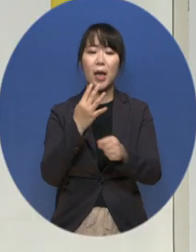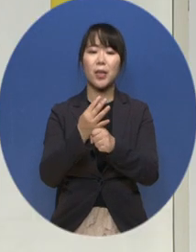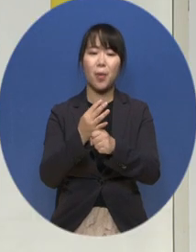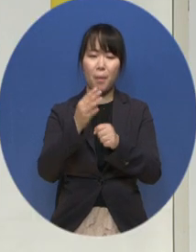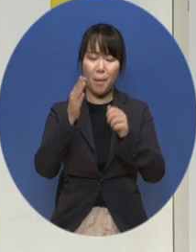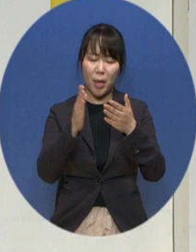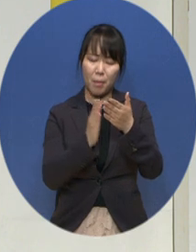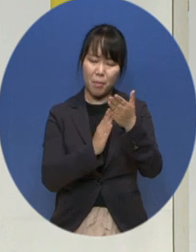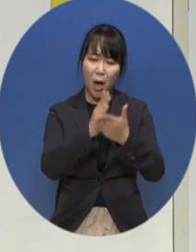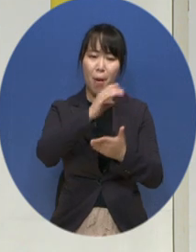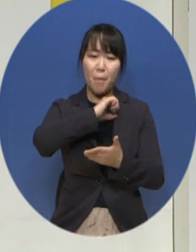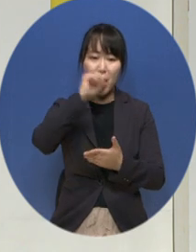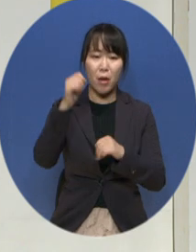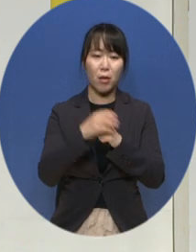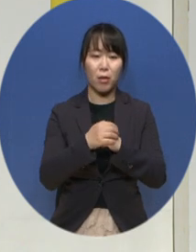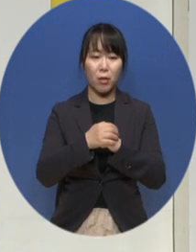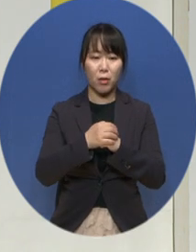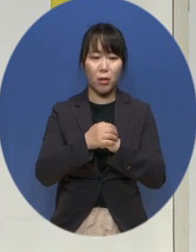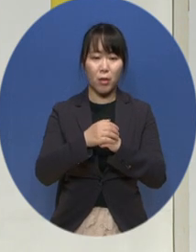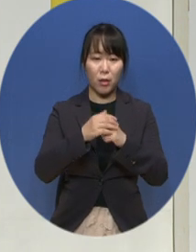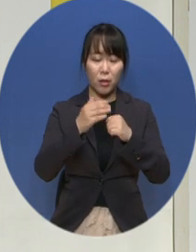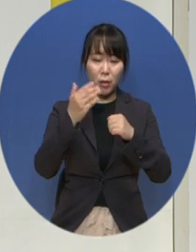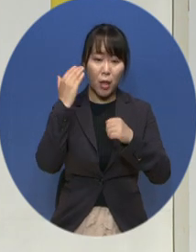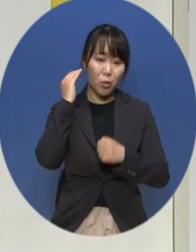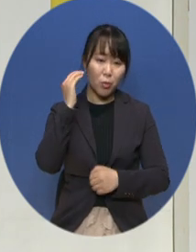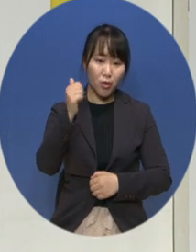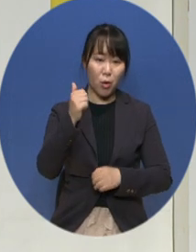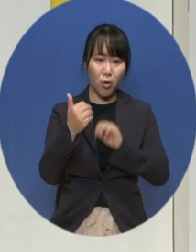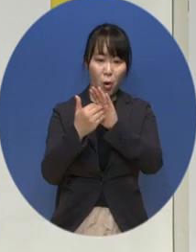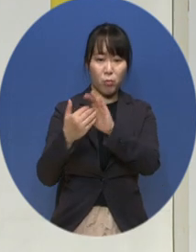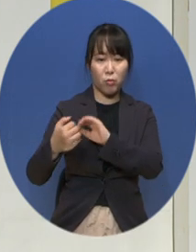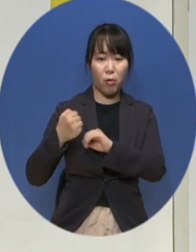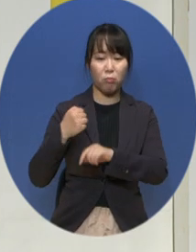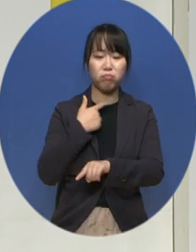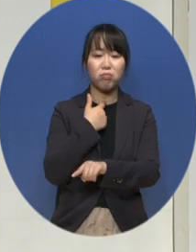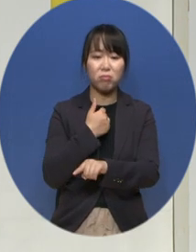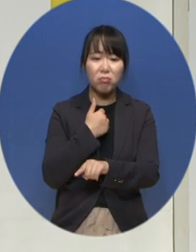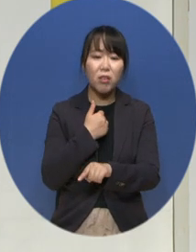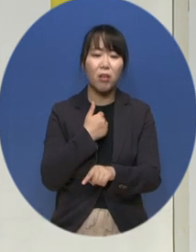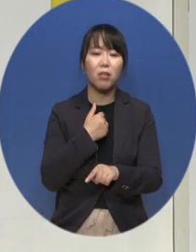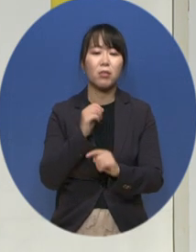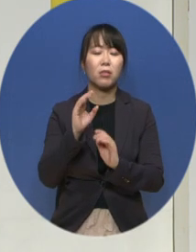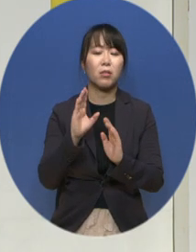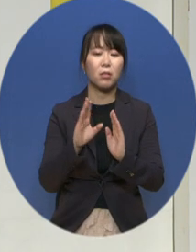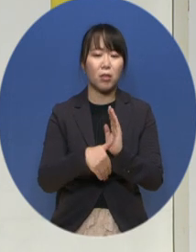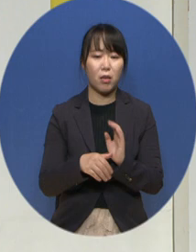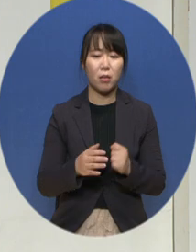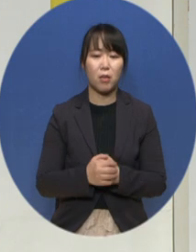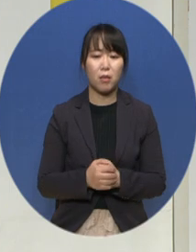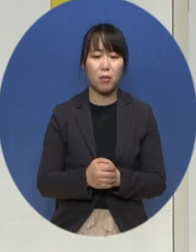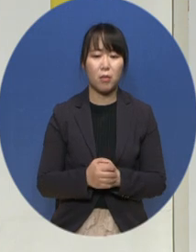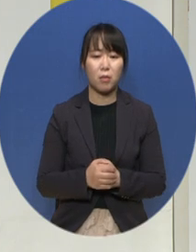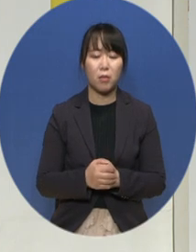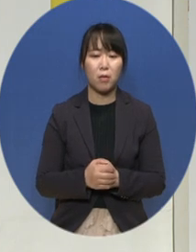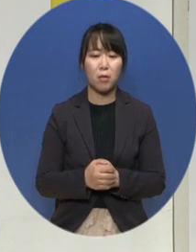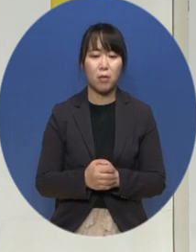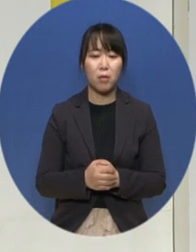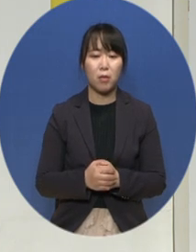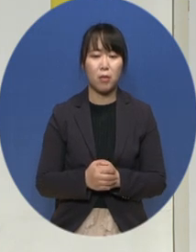대통령 거부권 행사 까지 당하면서 아 근데 이제 그 당시 예제